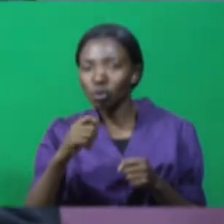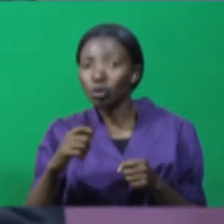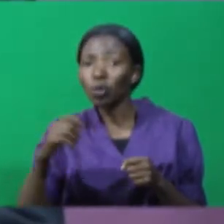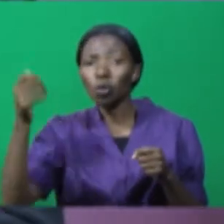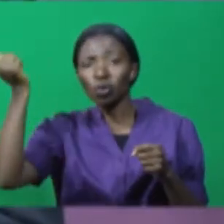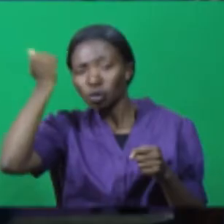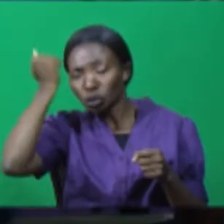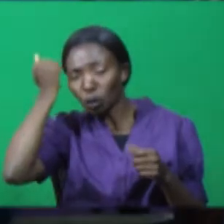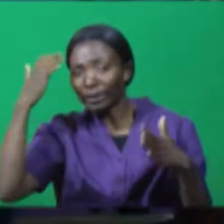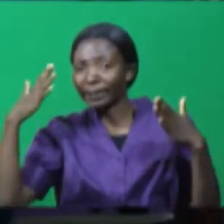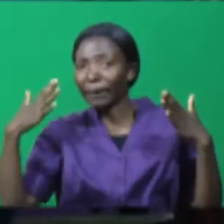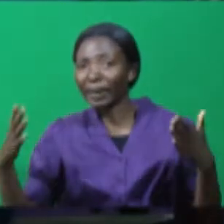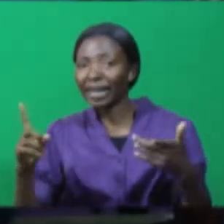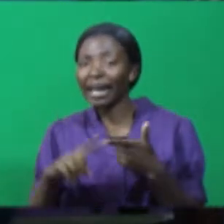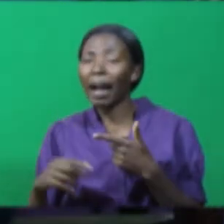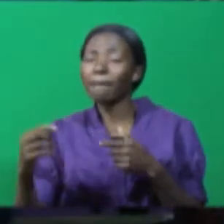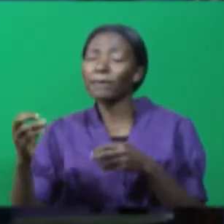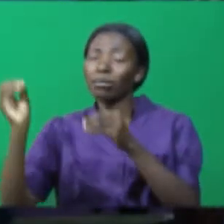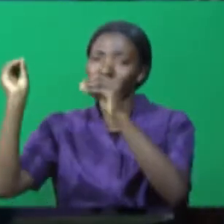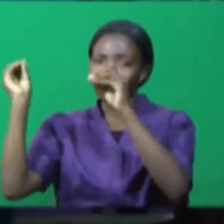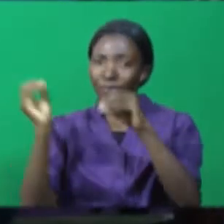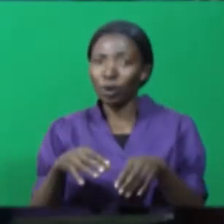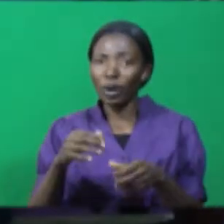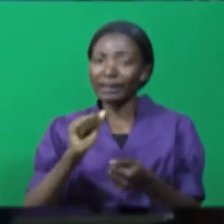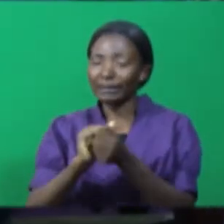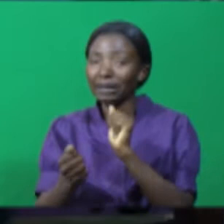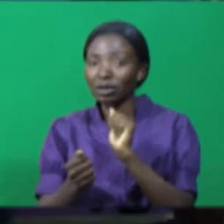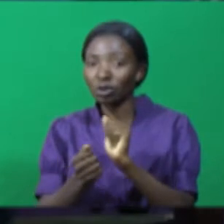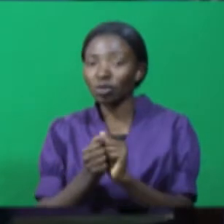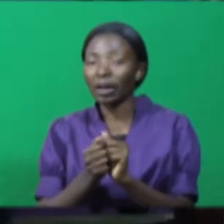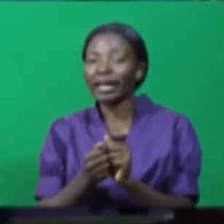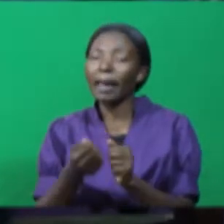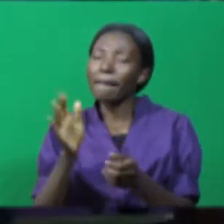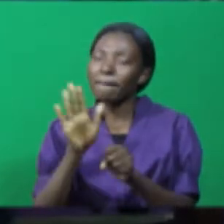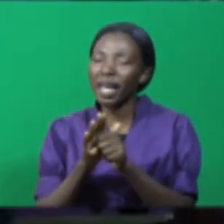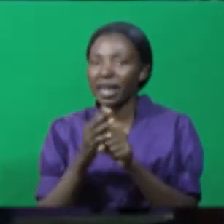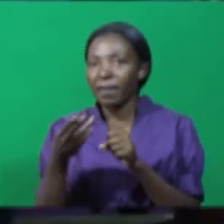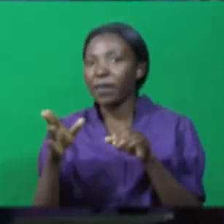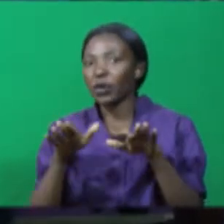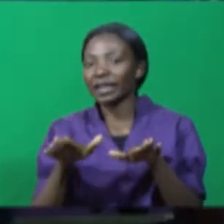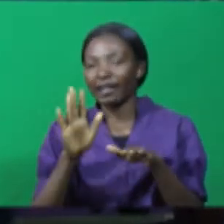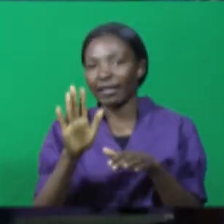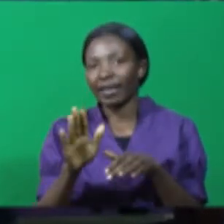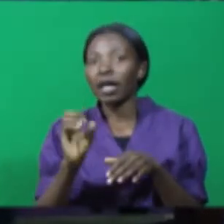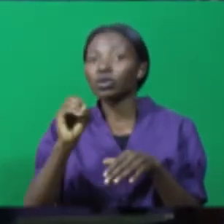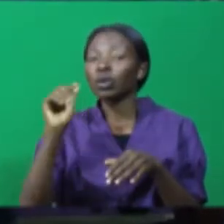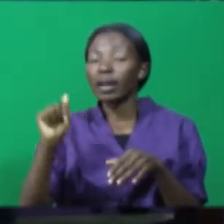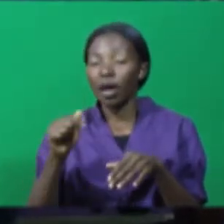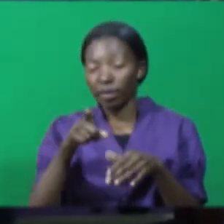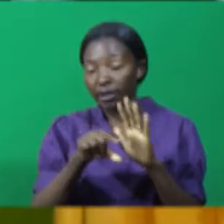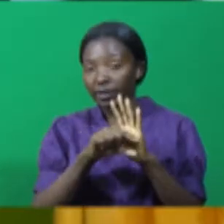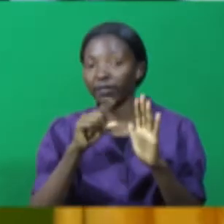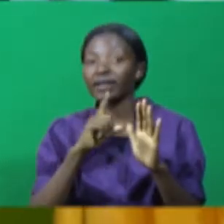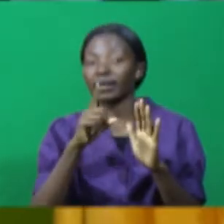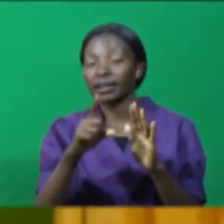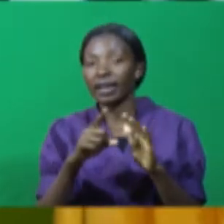chairo chairo richi skotswanya musoja wemuvengi. Achibva kudenga. Ehe. Saka unoziva kuti chi pandimai